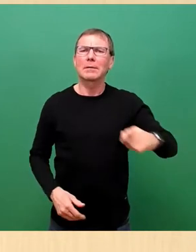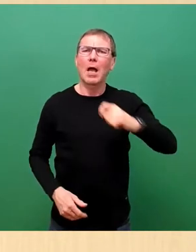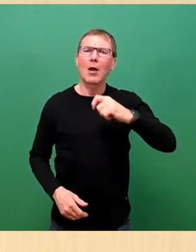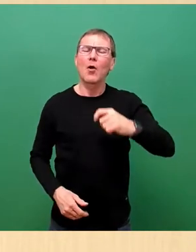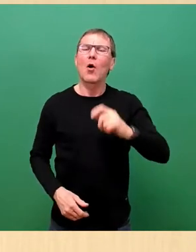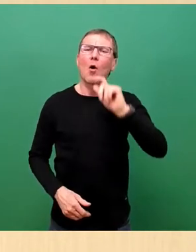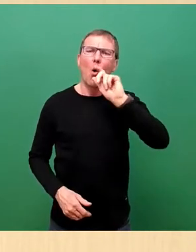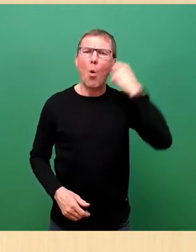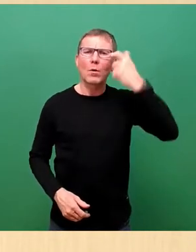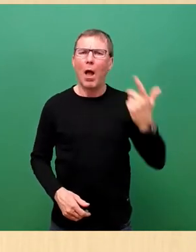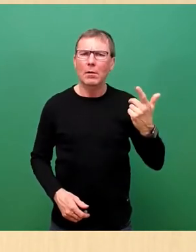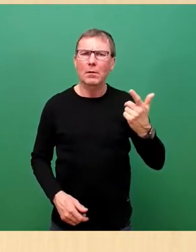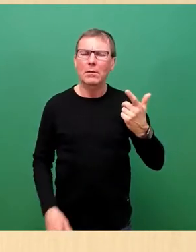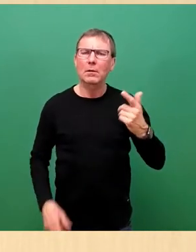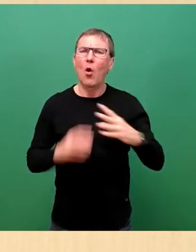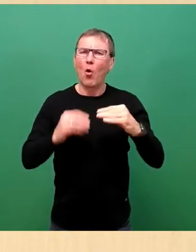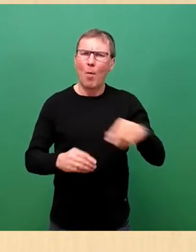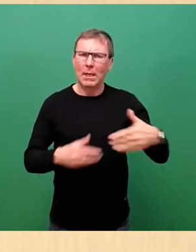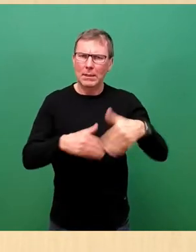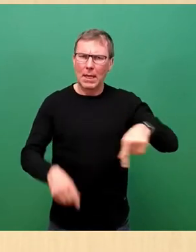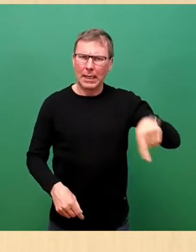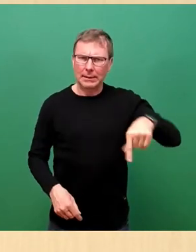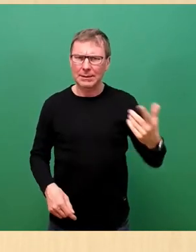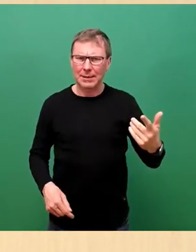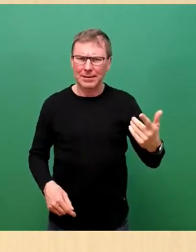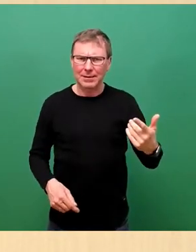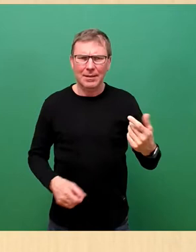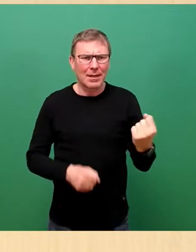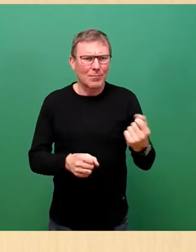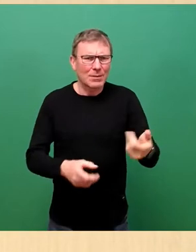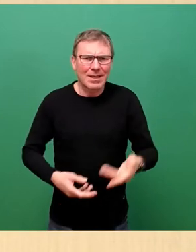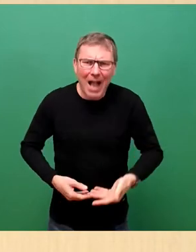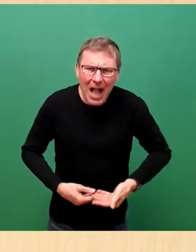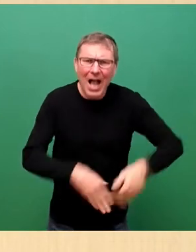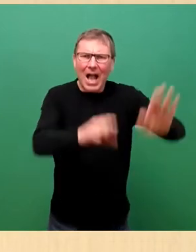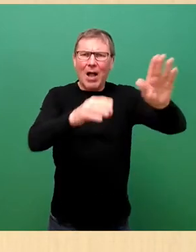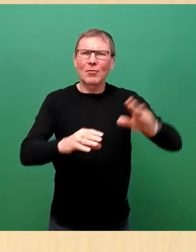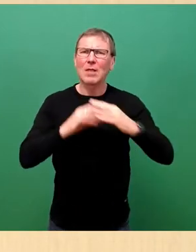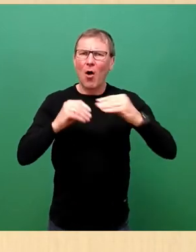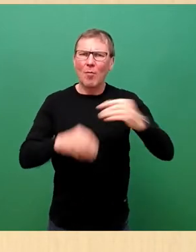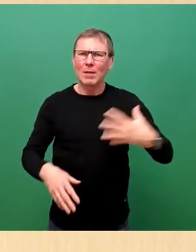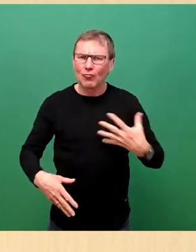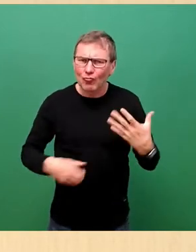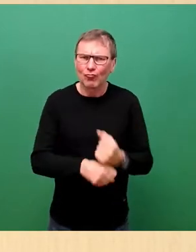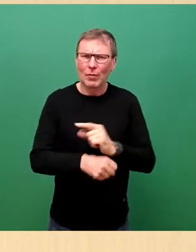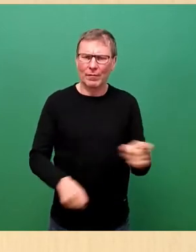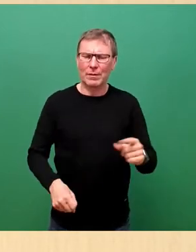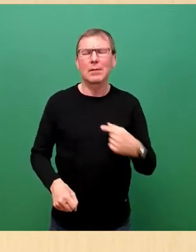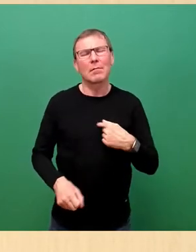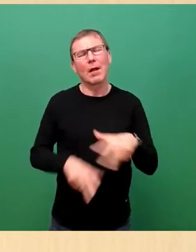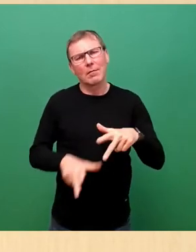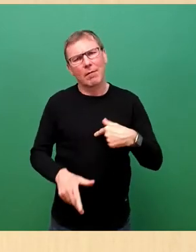kriegen die Leute nicht raus aus Rumänien. Ich glaube, dass wir als Verwaltung